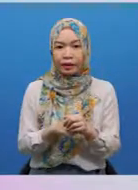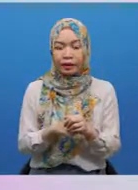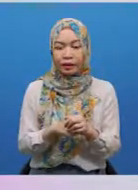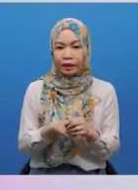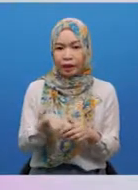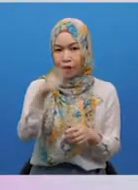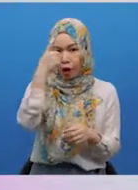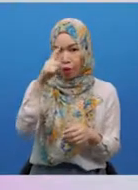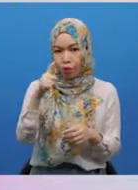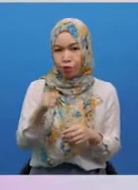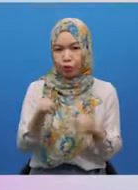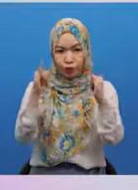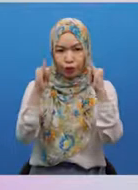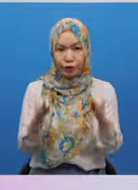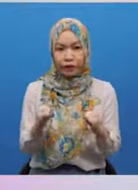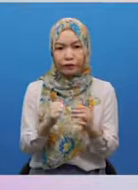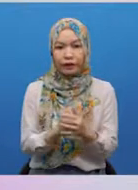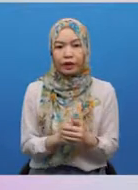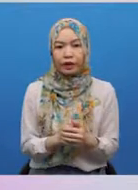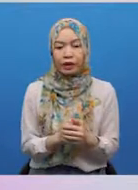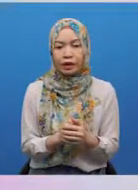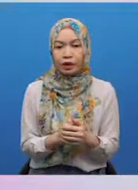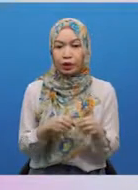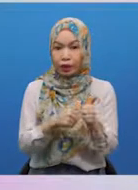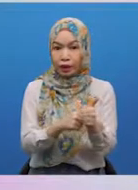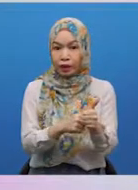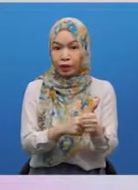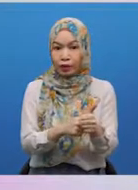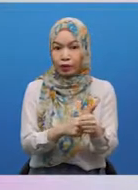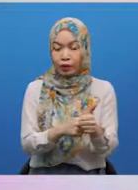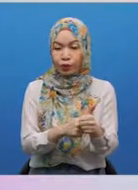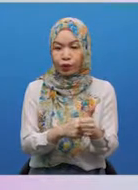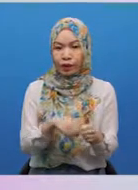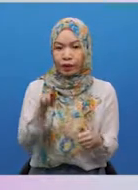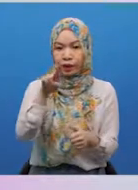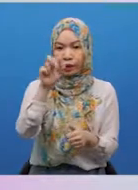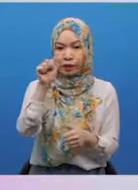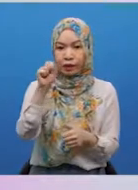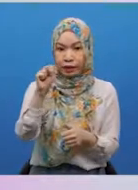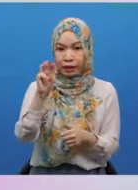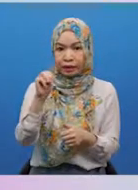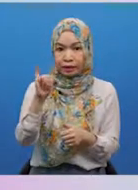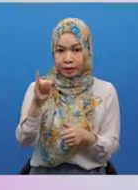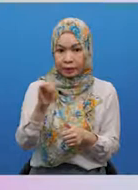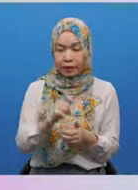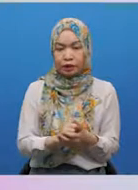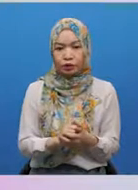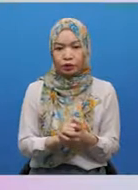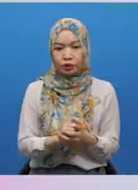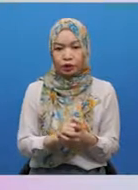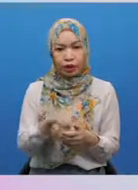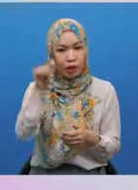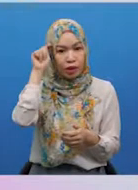dalam majlis atau situasi rasmi. Contoh sapaan, tuan, encik, saudara,